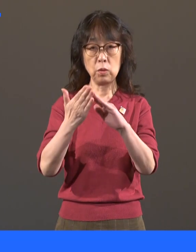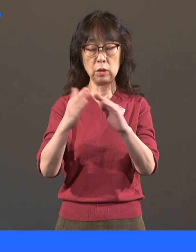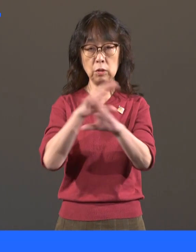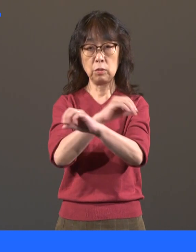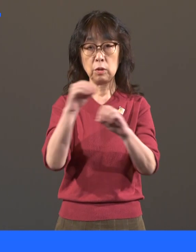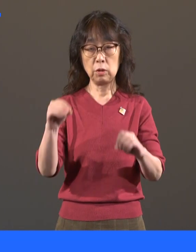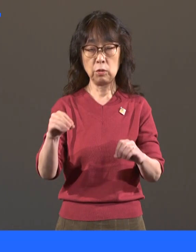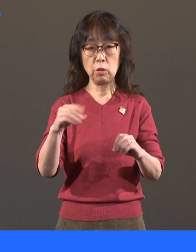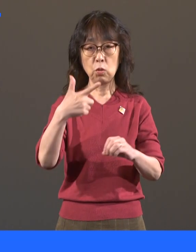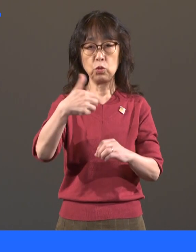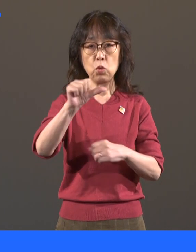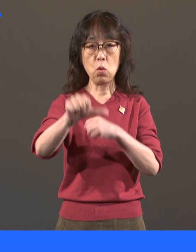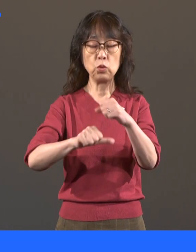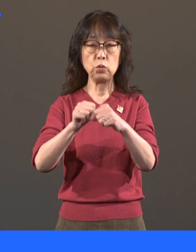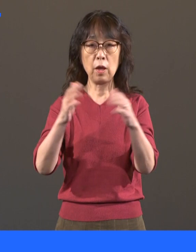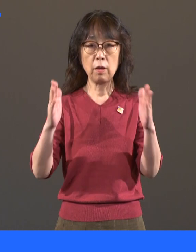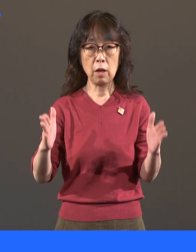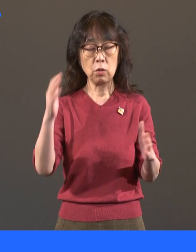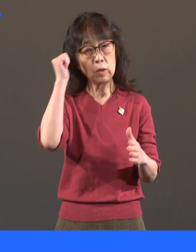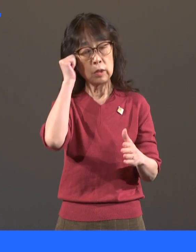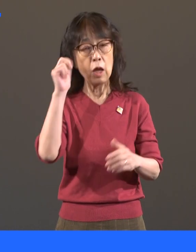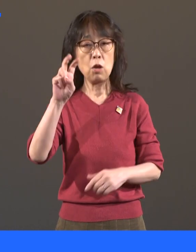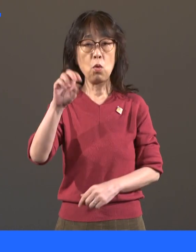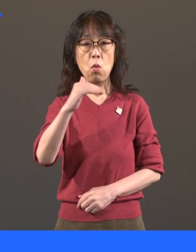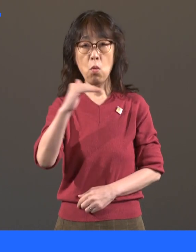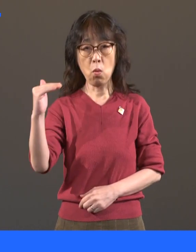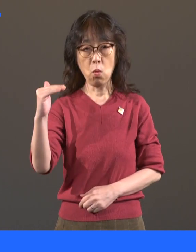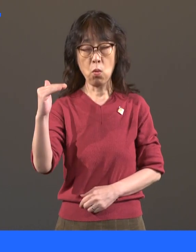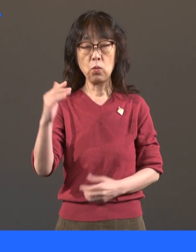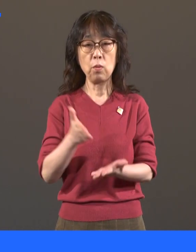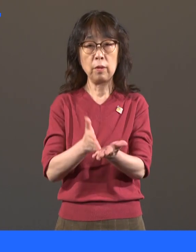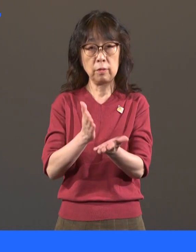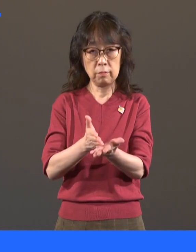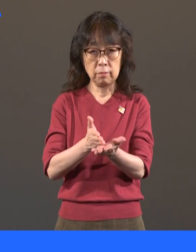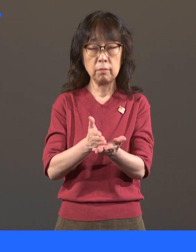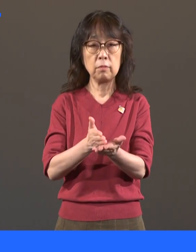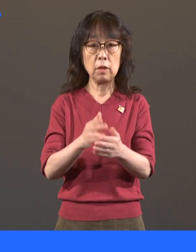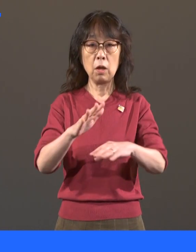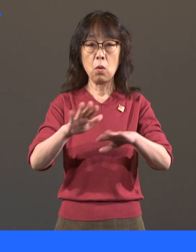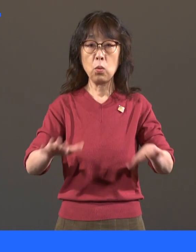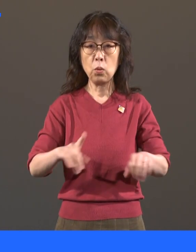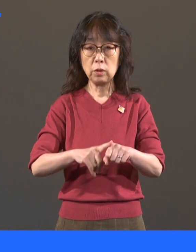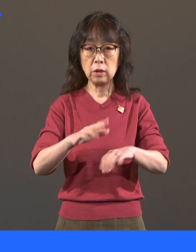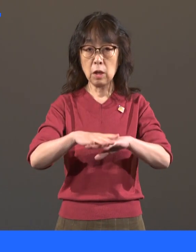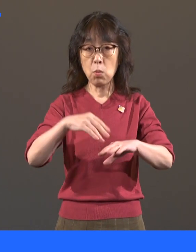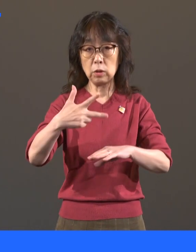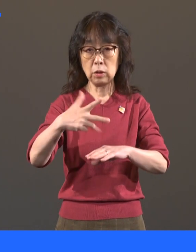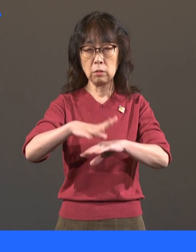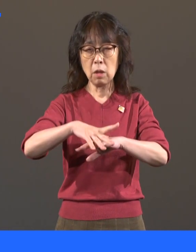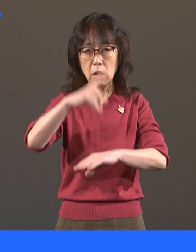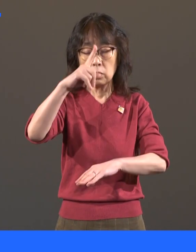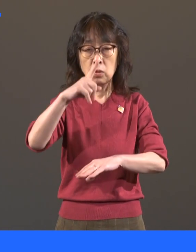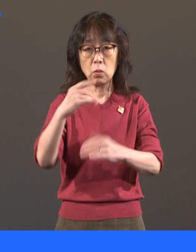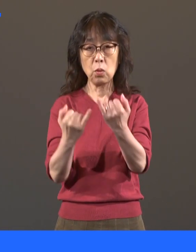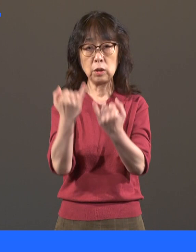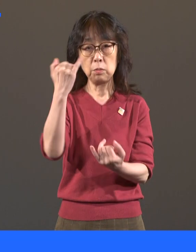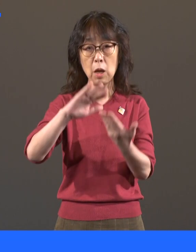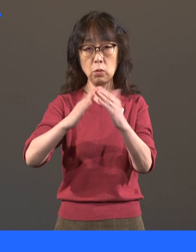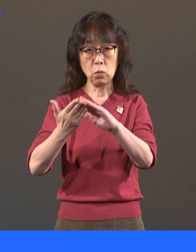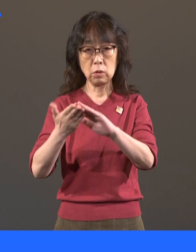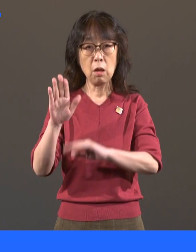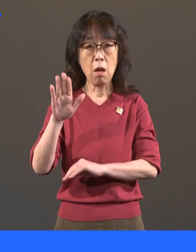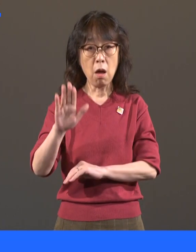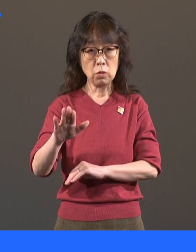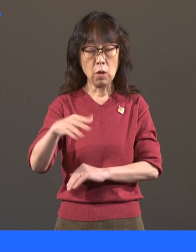記念ロゴの投票についてでありますえ今年は札幌市にとって最初の姉妹都市であり